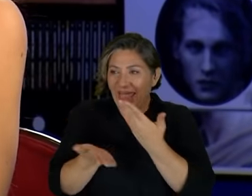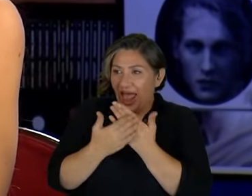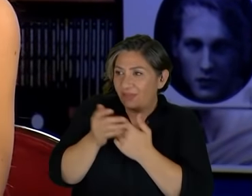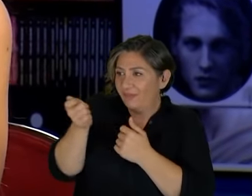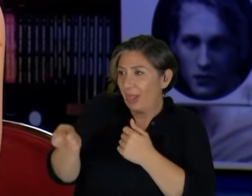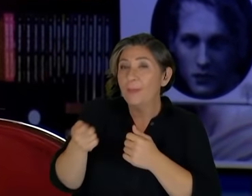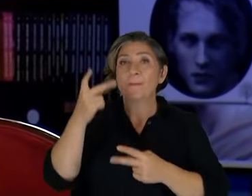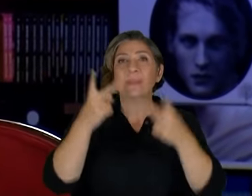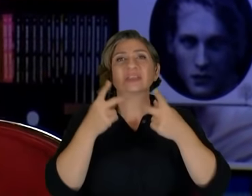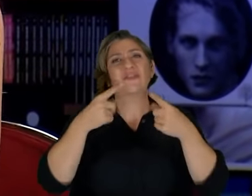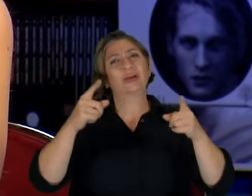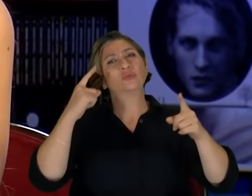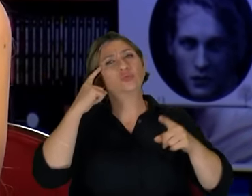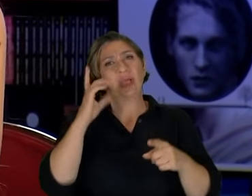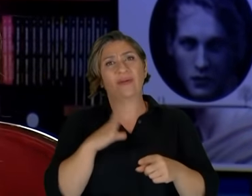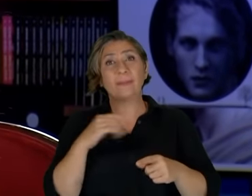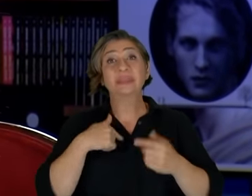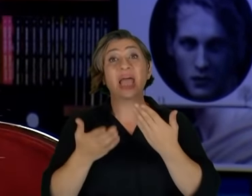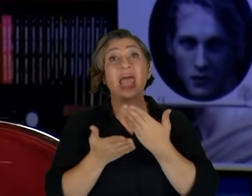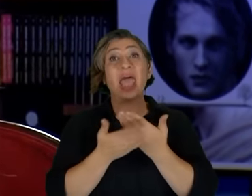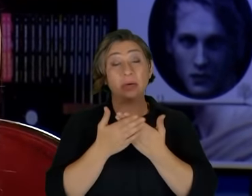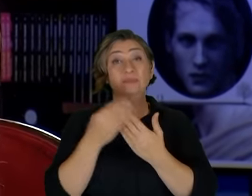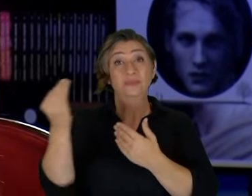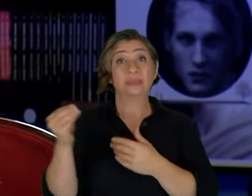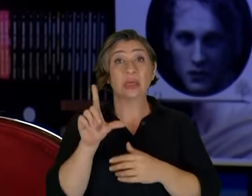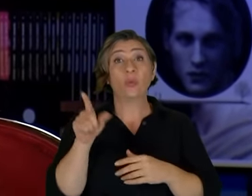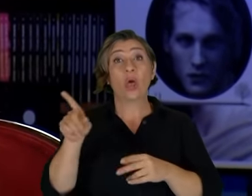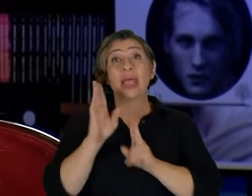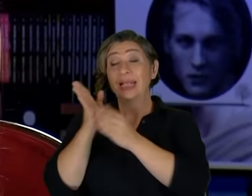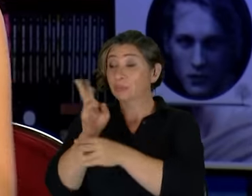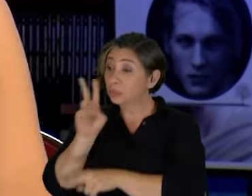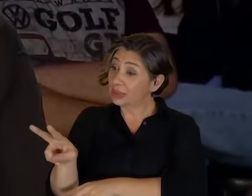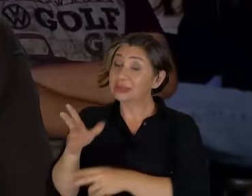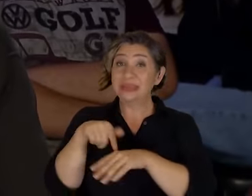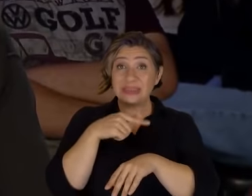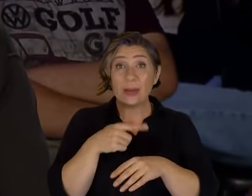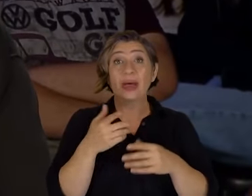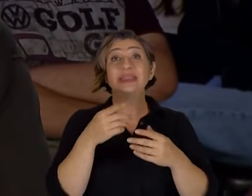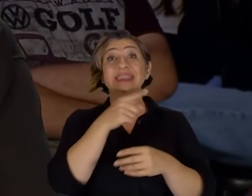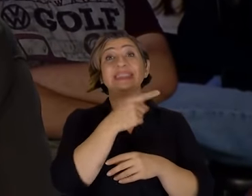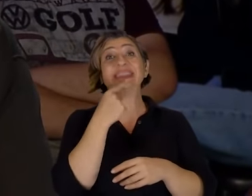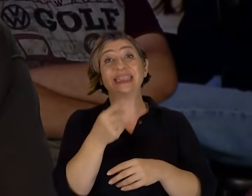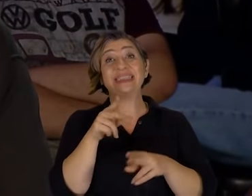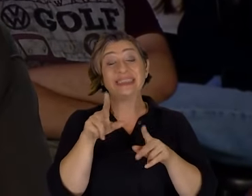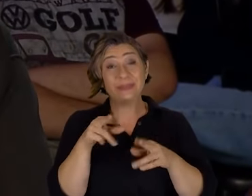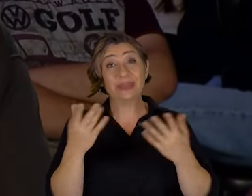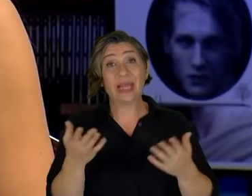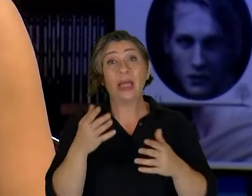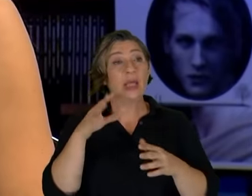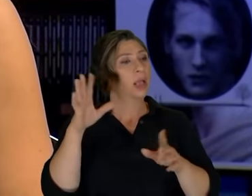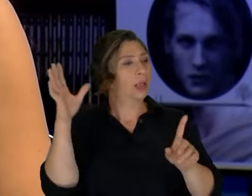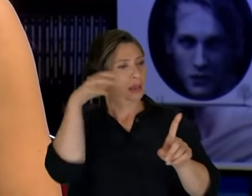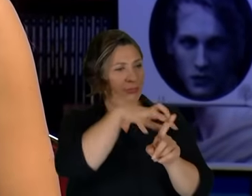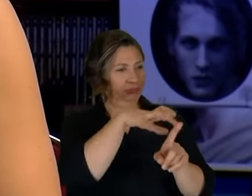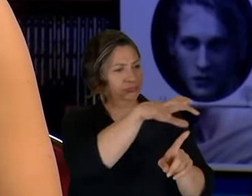yapalım? Bazı farklı görüşler var. Şimdi yardım yapılması lazım. Orada da gidip gördüğünüz zaman tabii ki. Sizin dediğiniz gibi de zaten